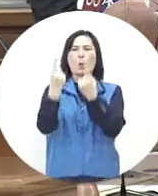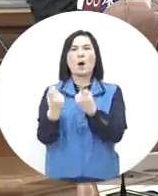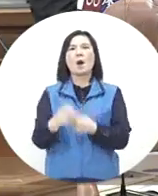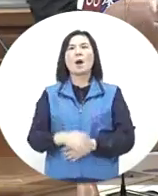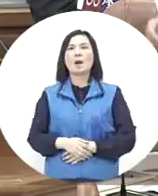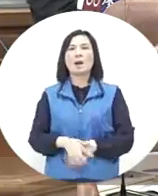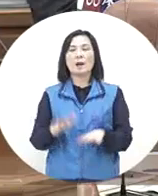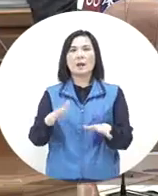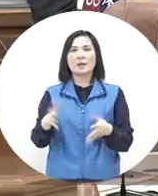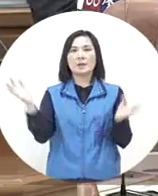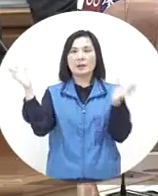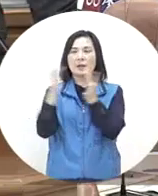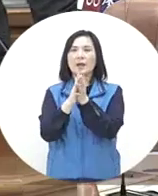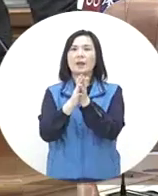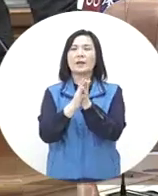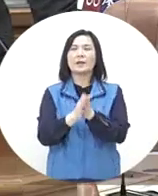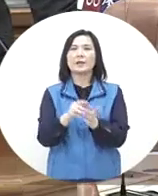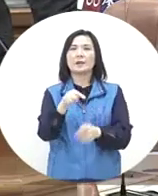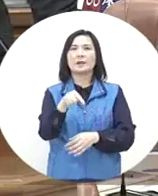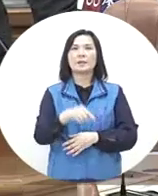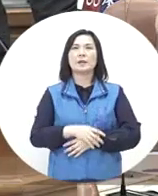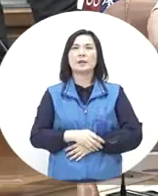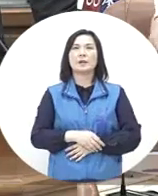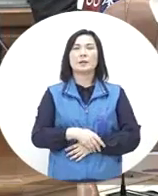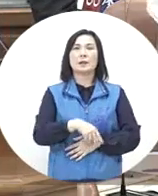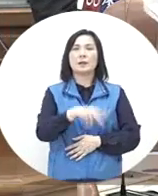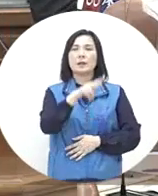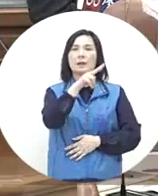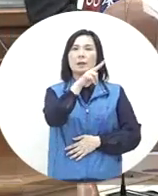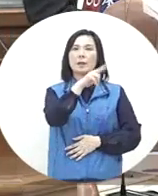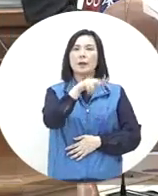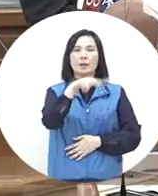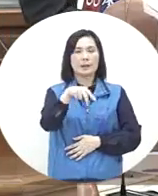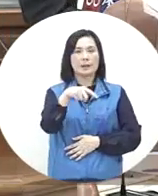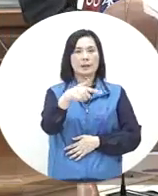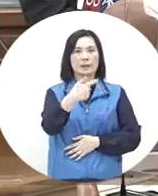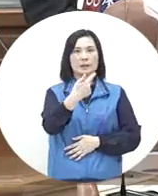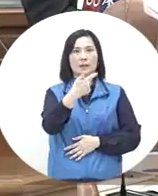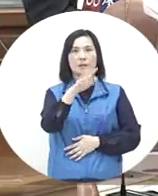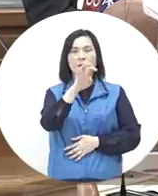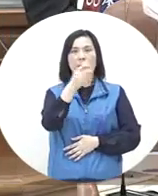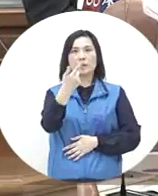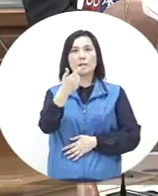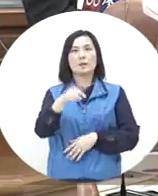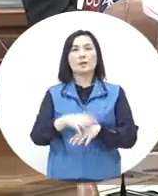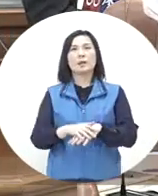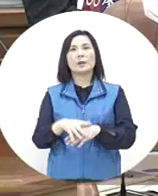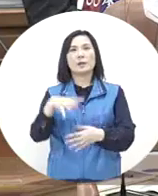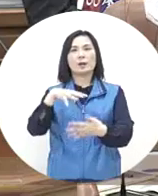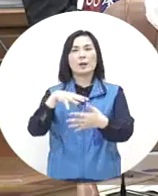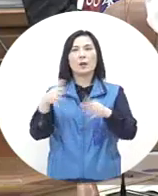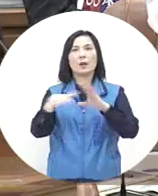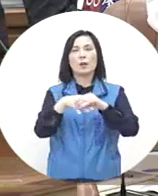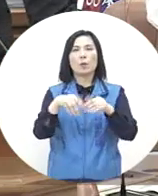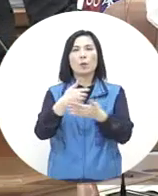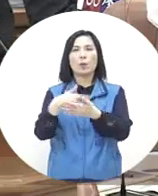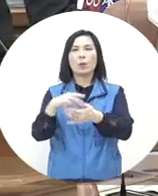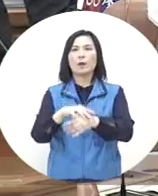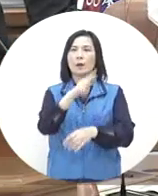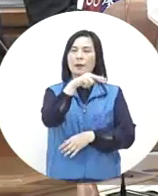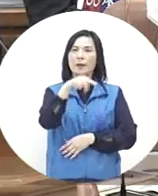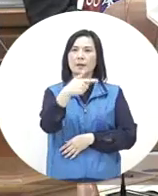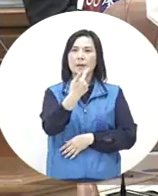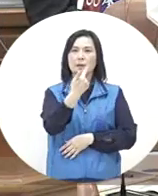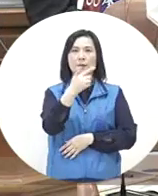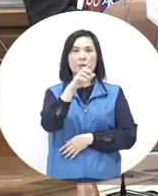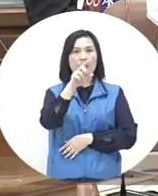经费6540亿，三环六线哈。那本土要负担2628亿，是足管的呀、啊。 对。 那这